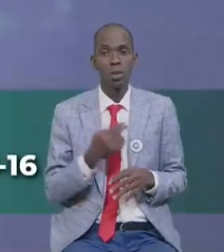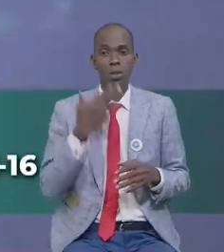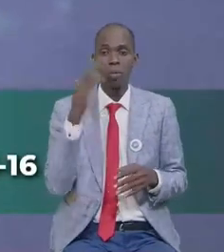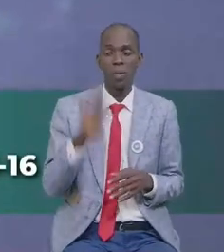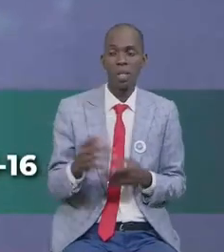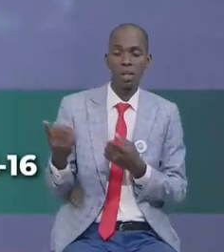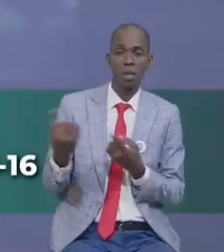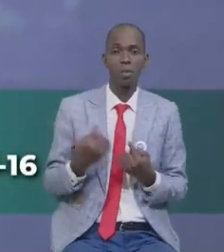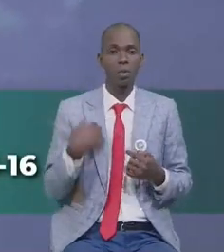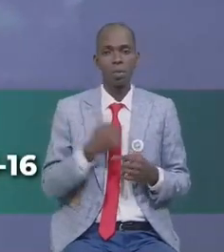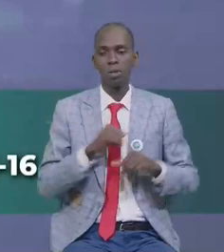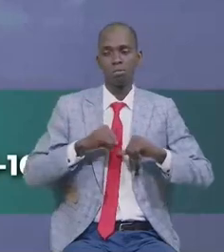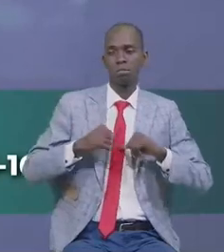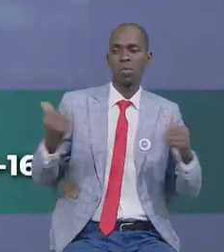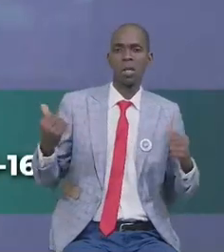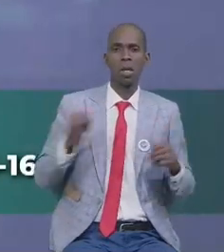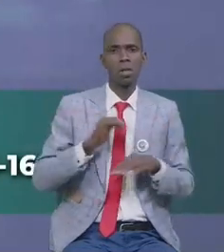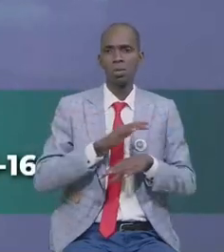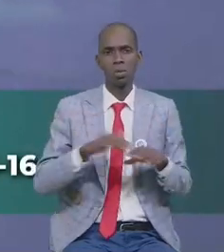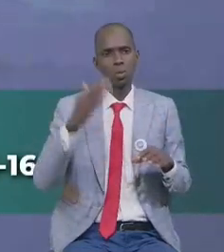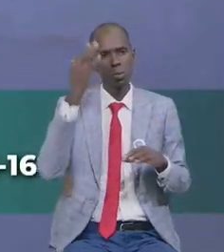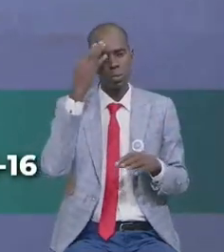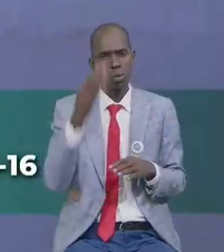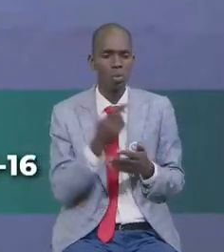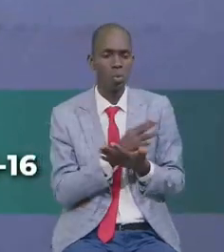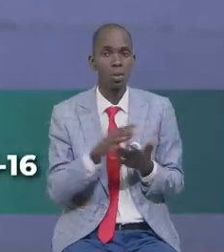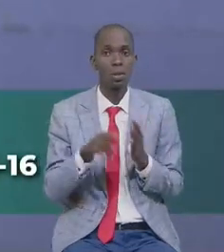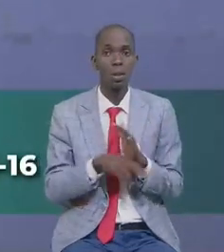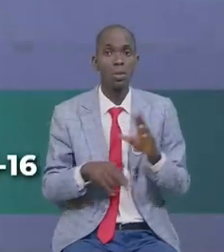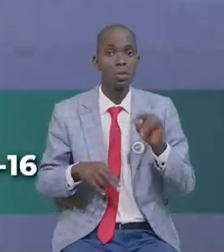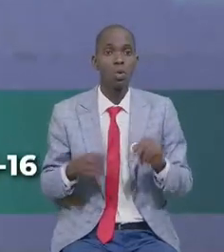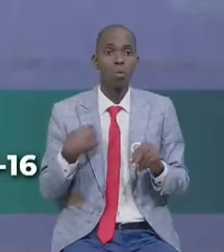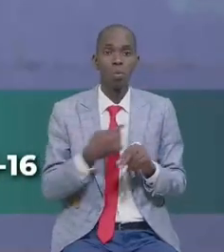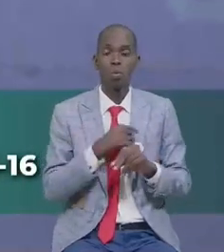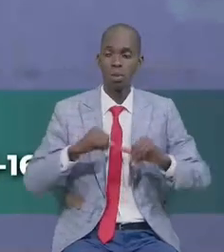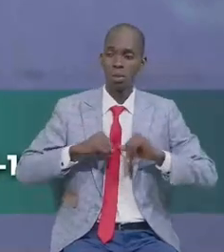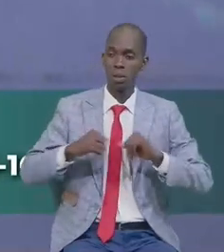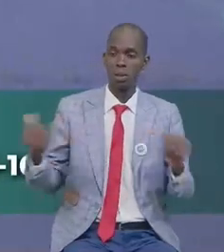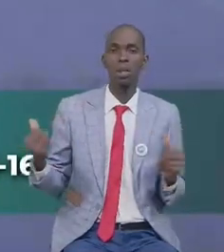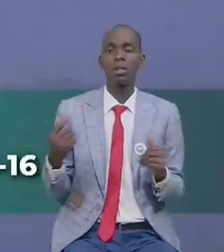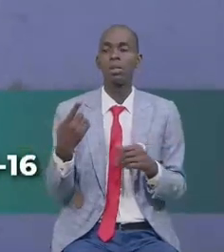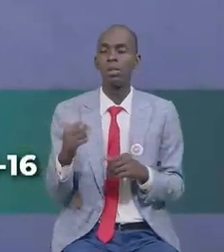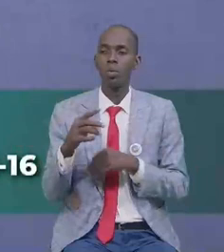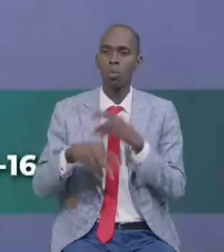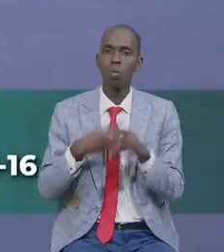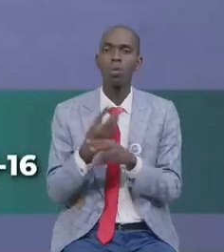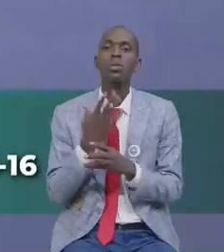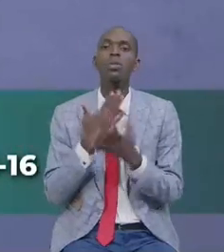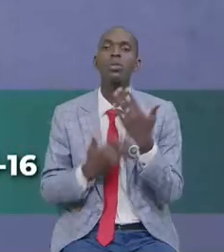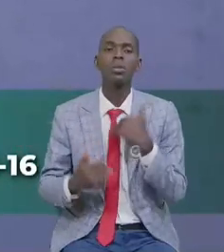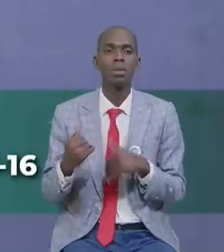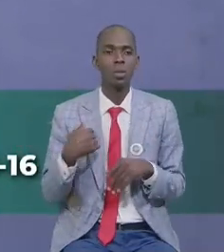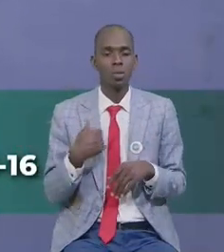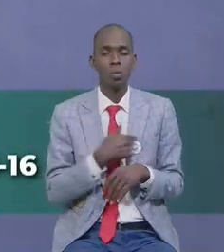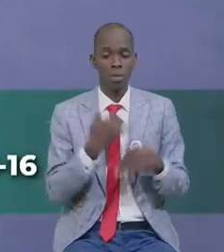nous renonçons, je ne connais plus l'impiété, nous renonçons à tout cela. Nous n'acceptons plus les convoitises modernes et